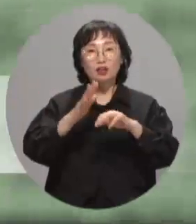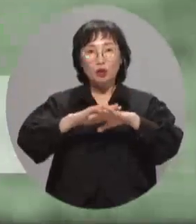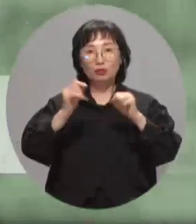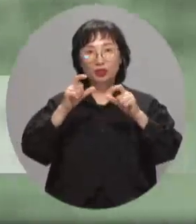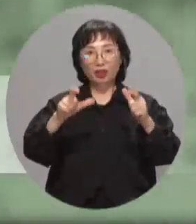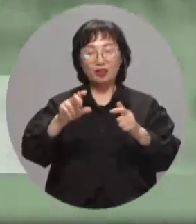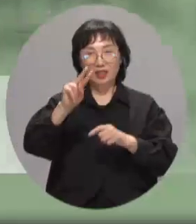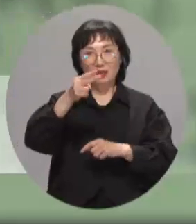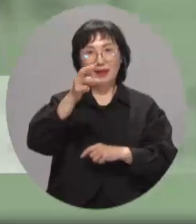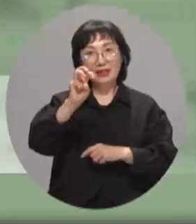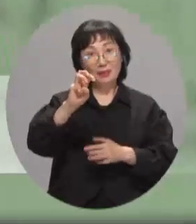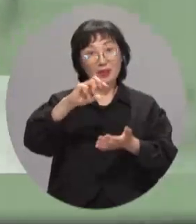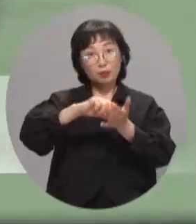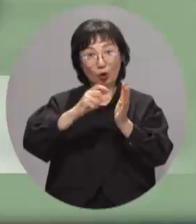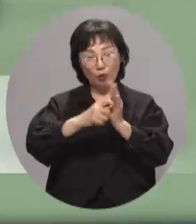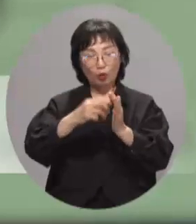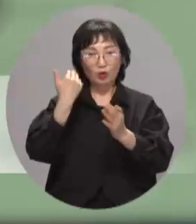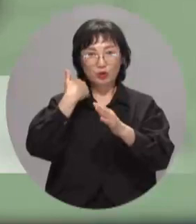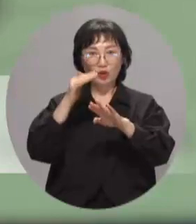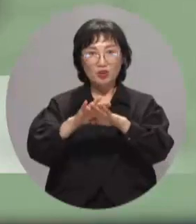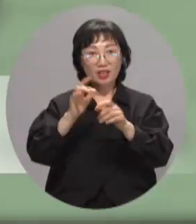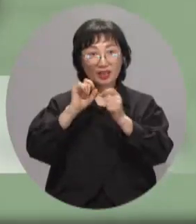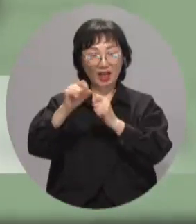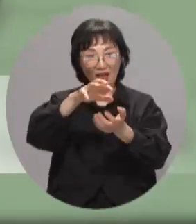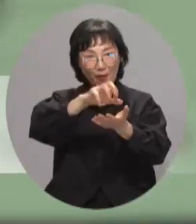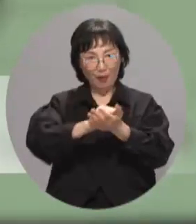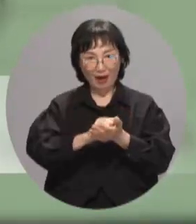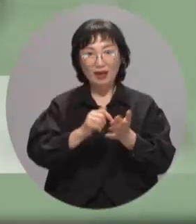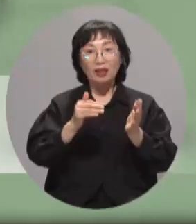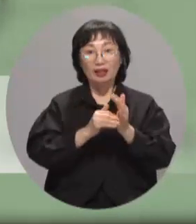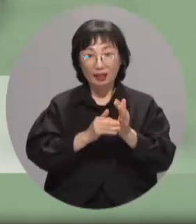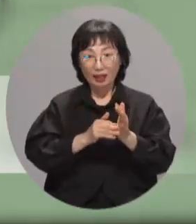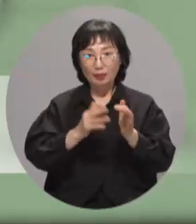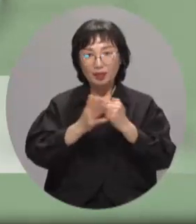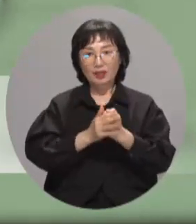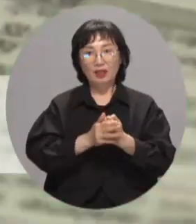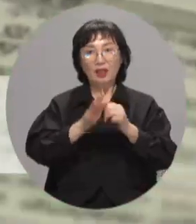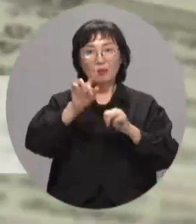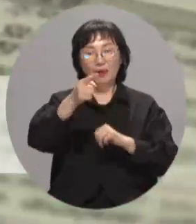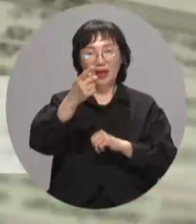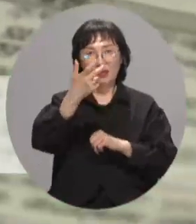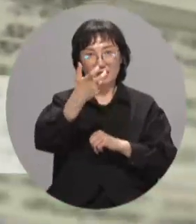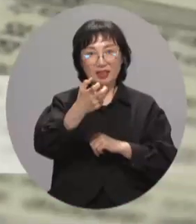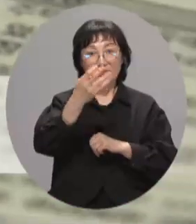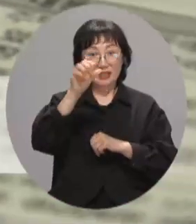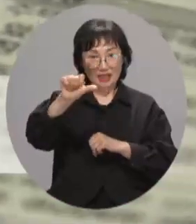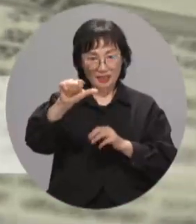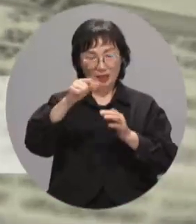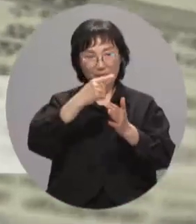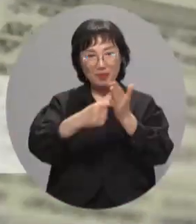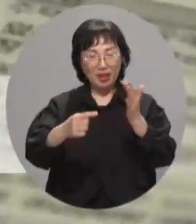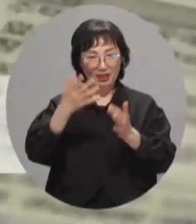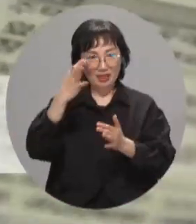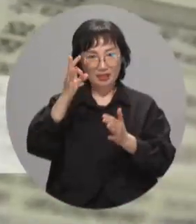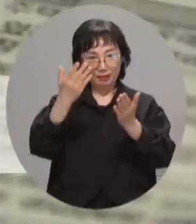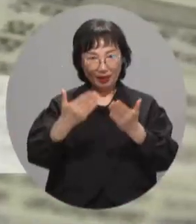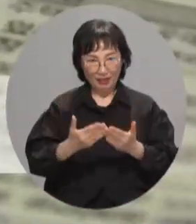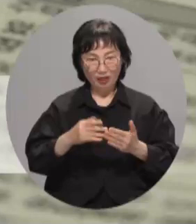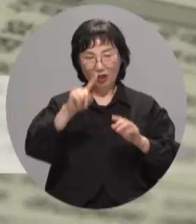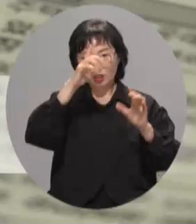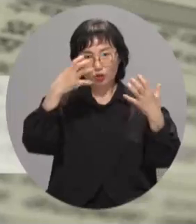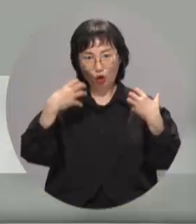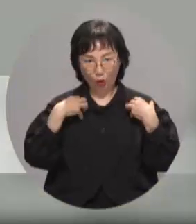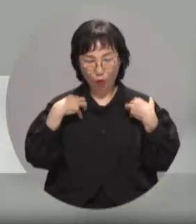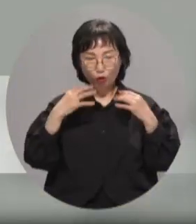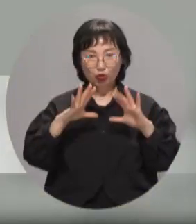전북에서도 230여 건의 전세 사기가 접수돼 현재까지 175명이 피해자로 인정받은 가운데 정부와